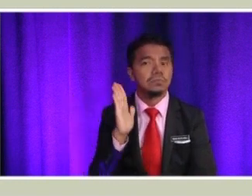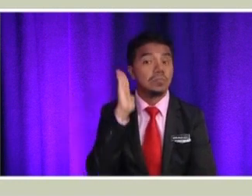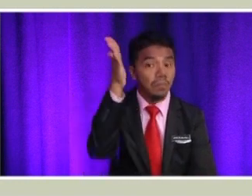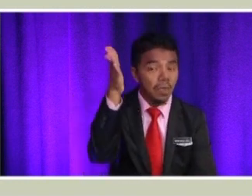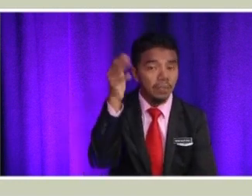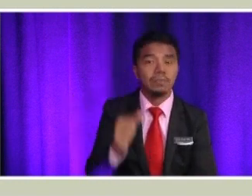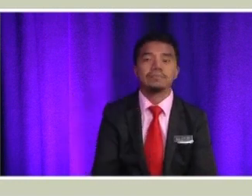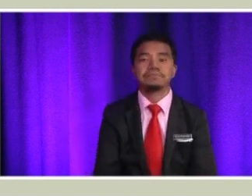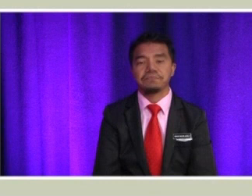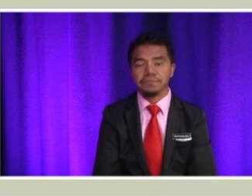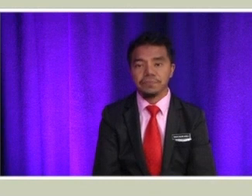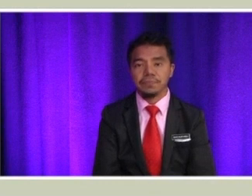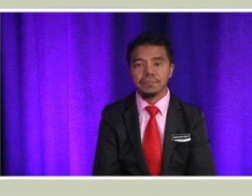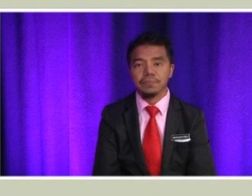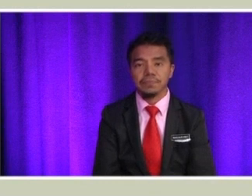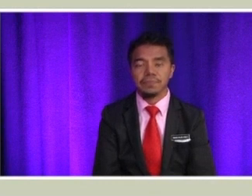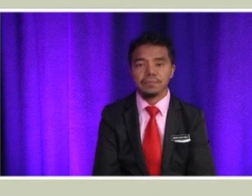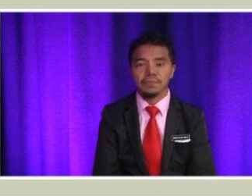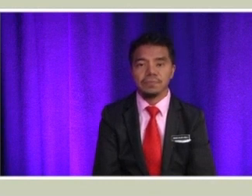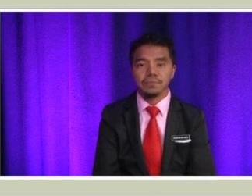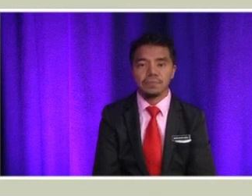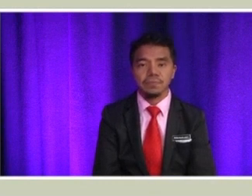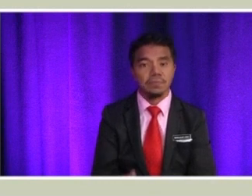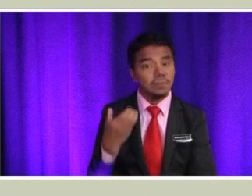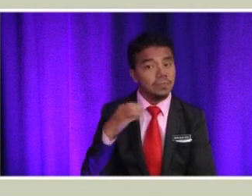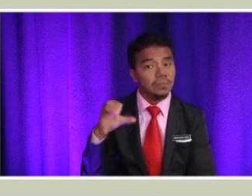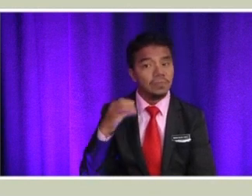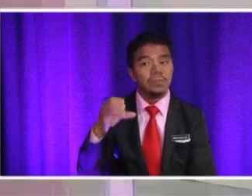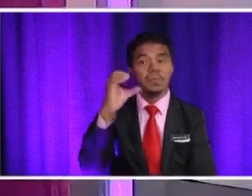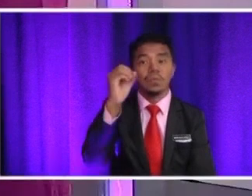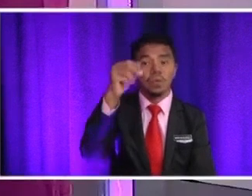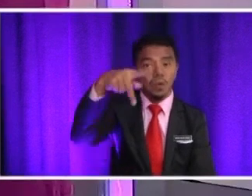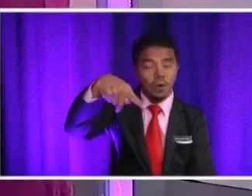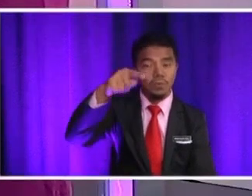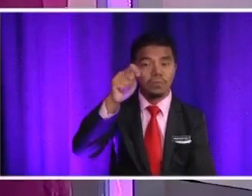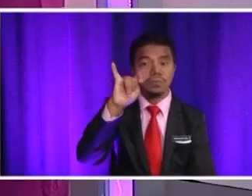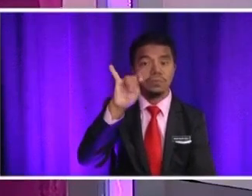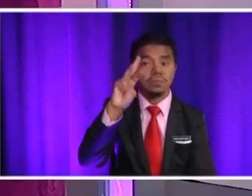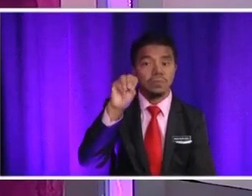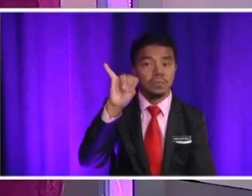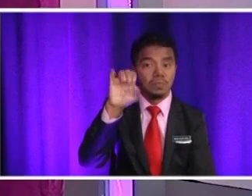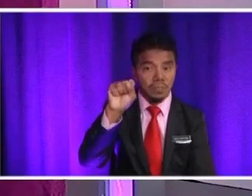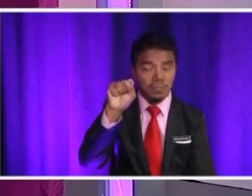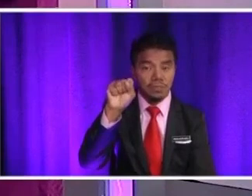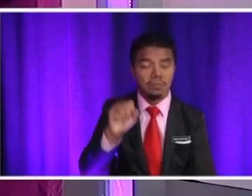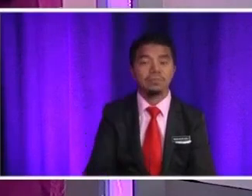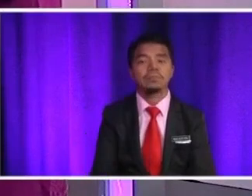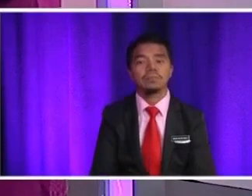lah. Dan satu lagi ciri yang perlu ada ialah optimistik. Bijak mengambil peluang. Maknanya dia